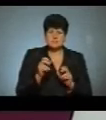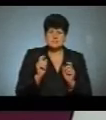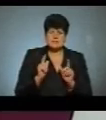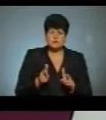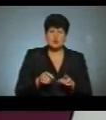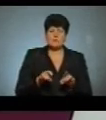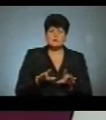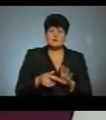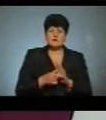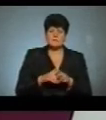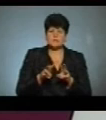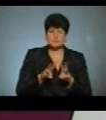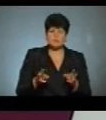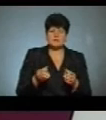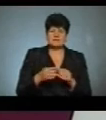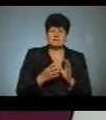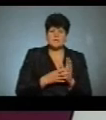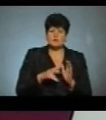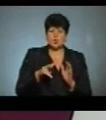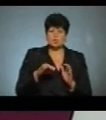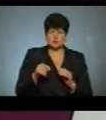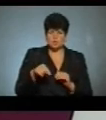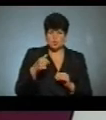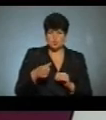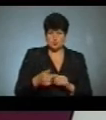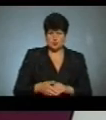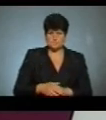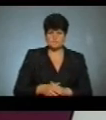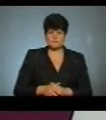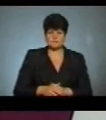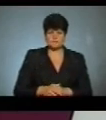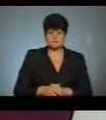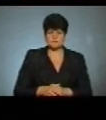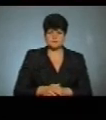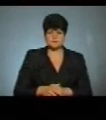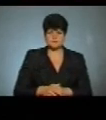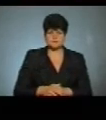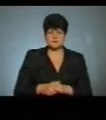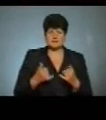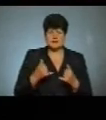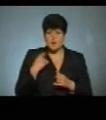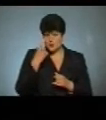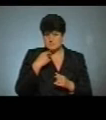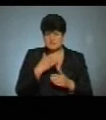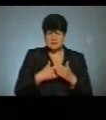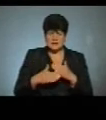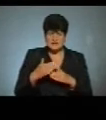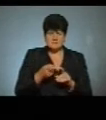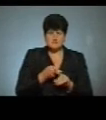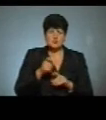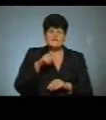прийняли 19 лютого цього року, каже Вадим Боярський. Для осіб з інвалідністю внаслідок